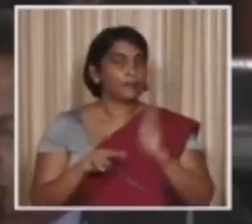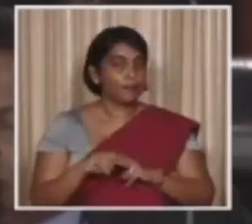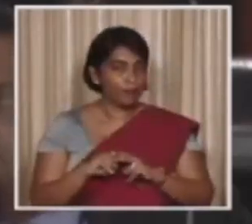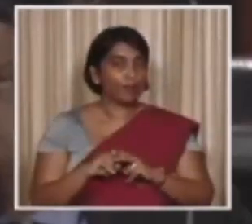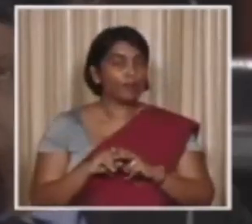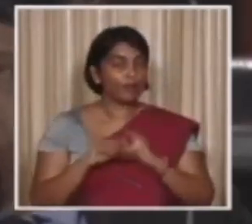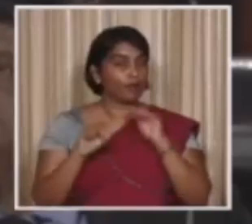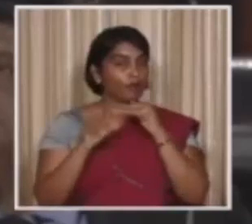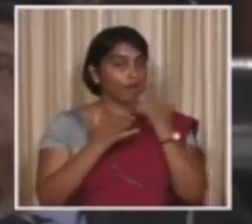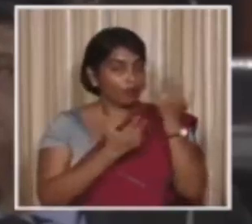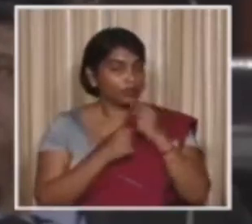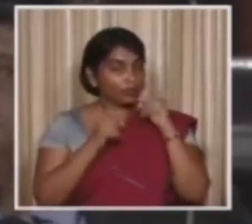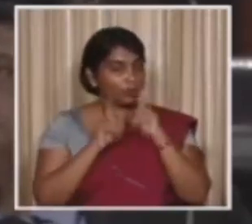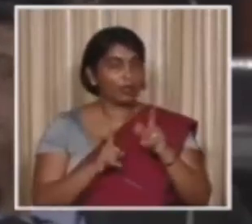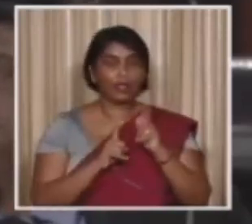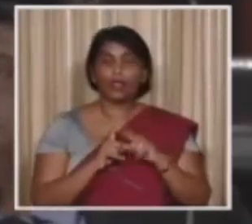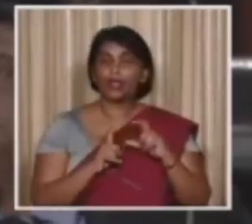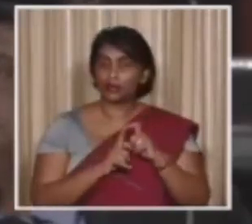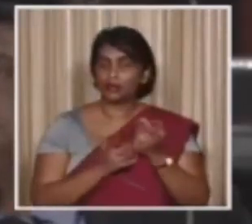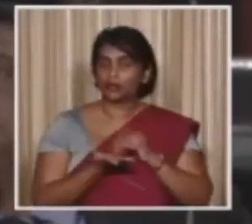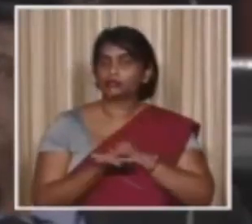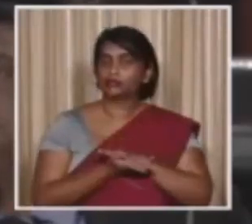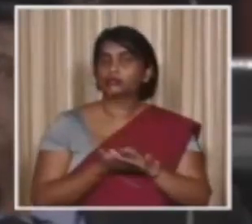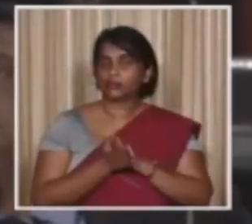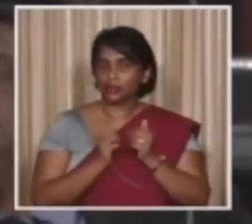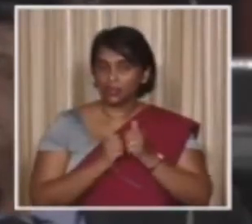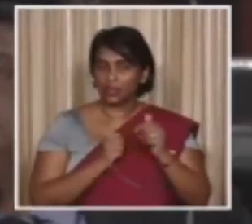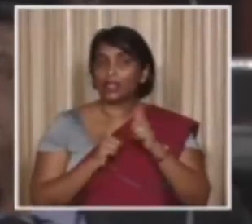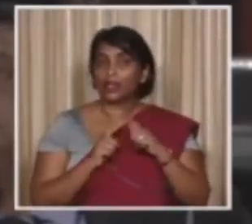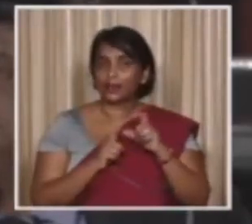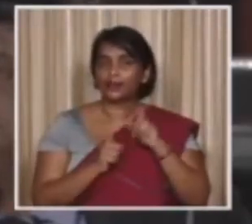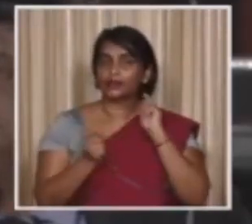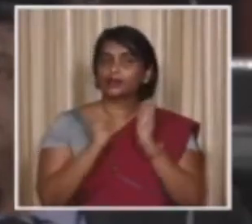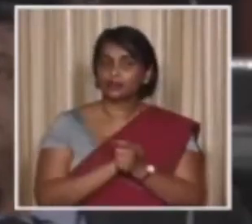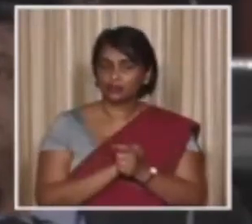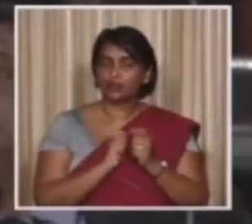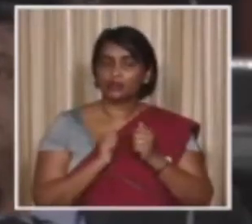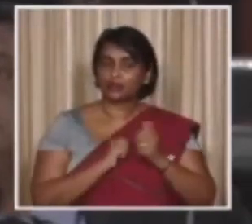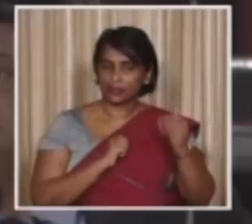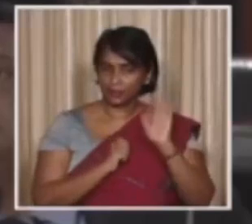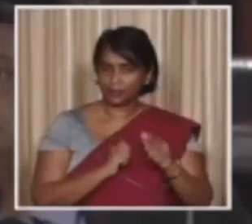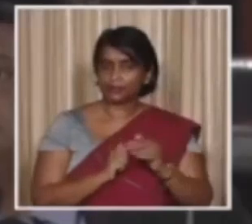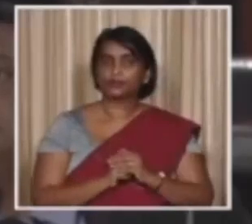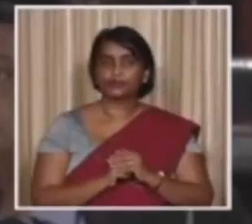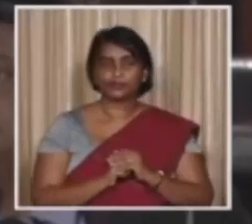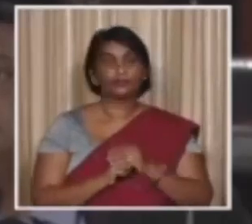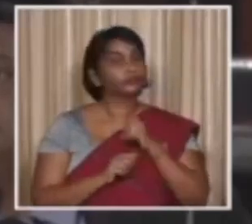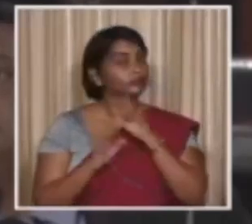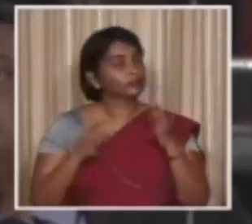තුලින්ම වගේම අපිට වෙනවා ඒ අපේ අධ්‍යාපන ප්‍රතිසංස්කරණ ඇති කරලා අධ්‍යාපනය වෙනස් කරලා වෙන තත්ත්වයකට ගෙනියන්න.